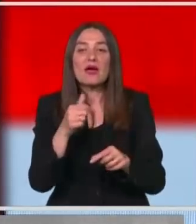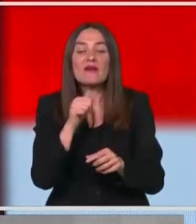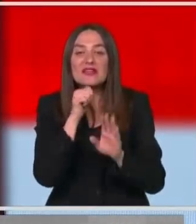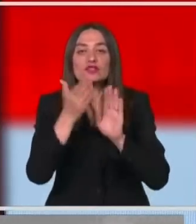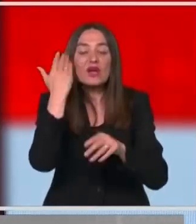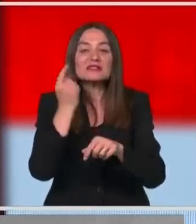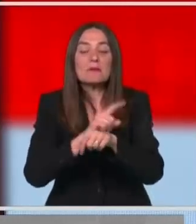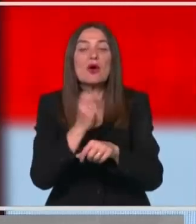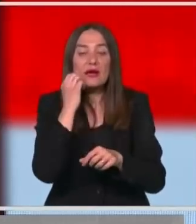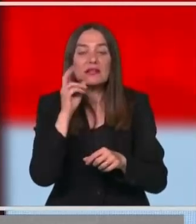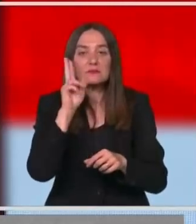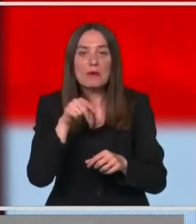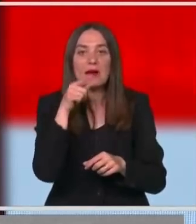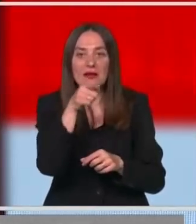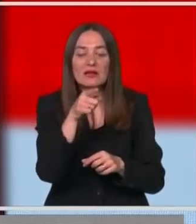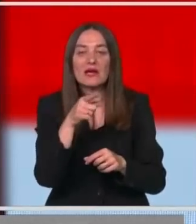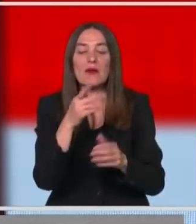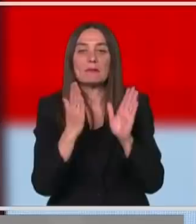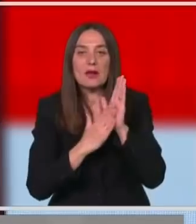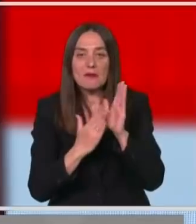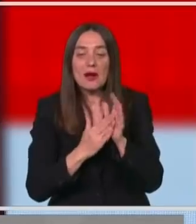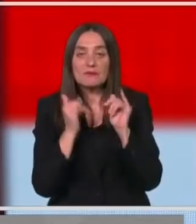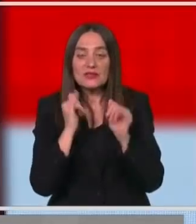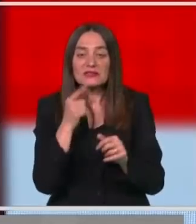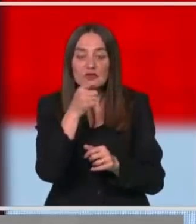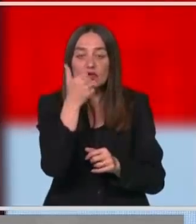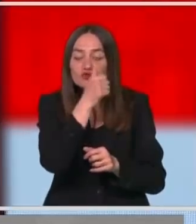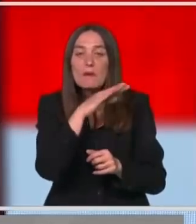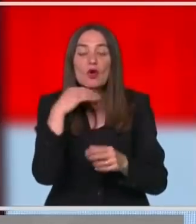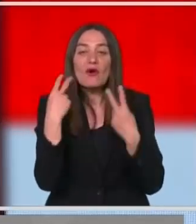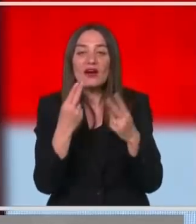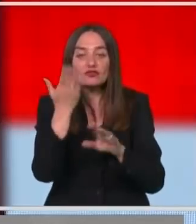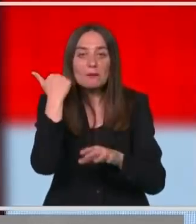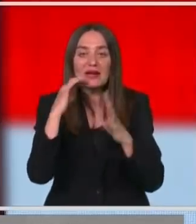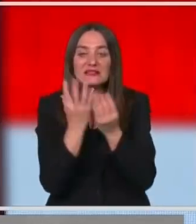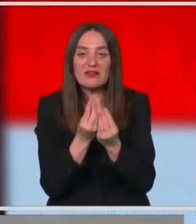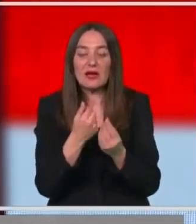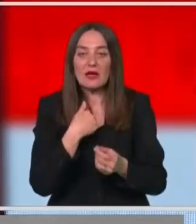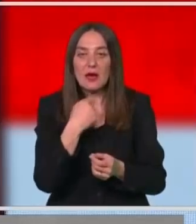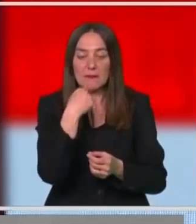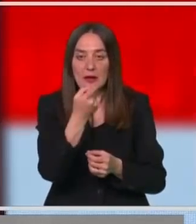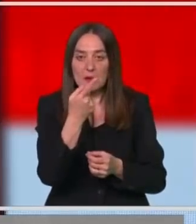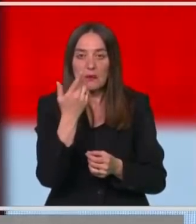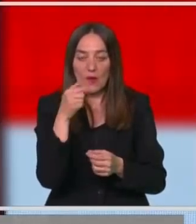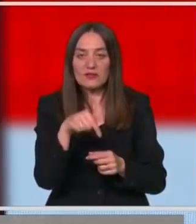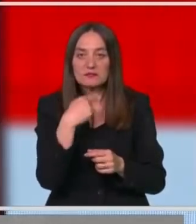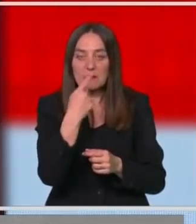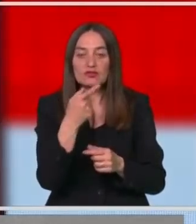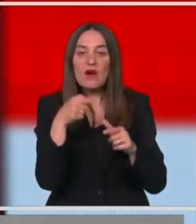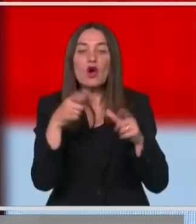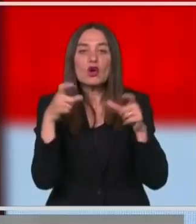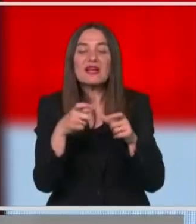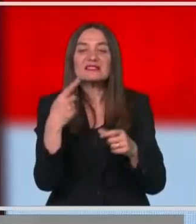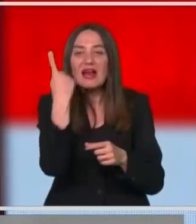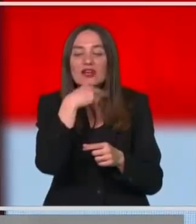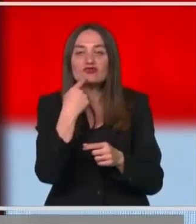momente kada smo imali takve primere. I sad, ono što je jako važno pre svega, moram da kažem, znači, pomenuli smo ovde. Ova kriza neodoljivo liči